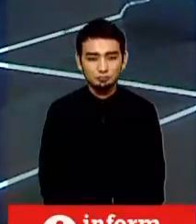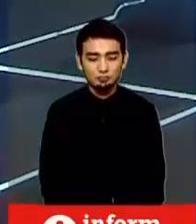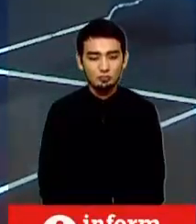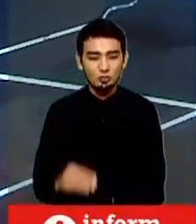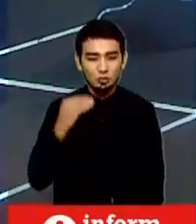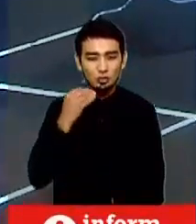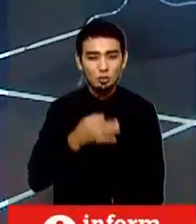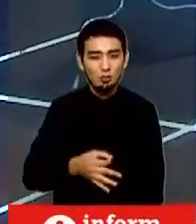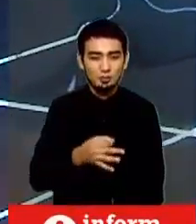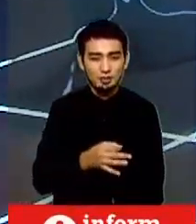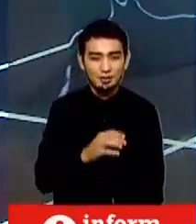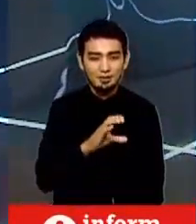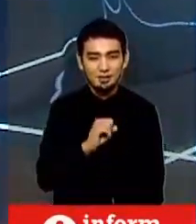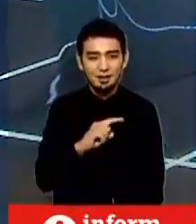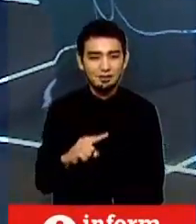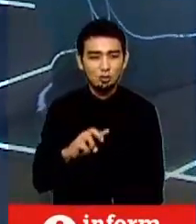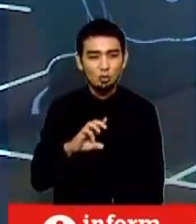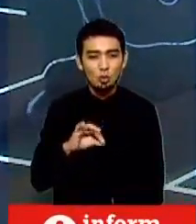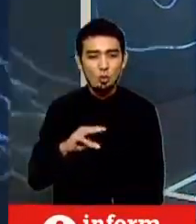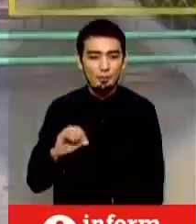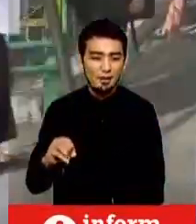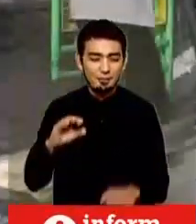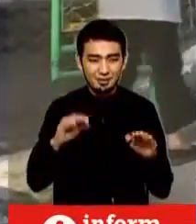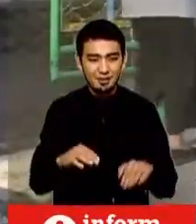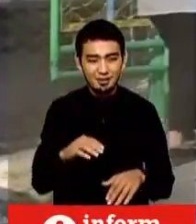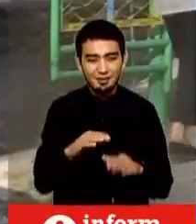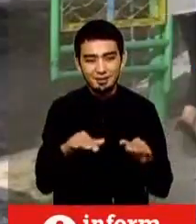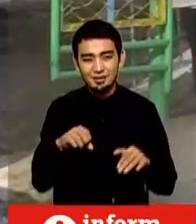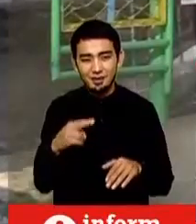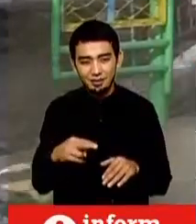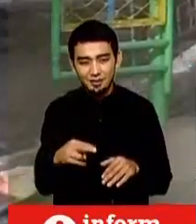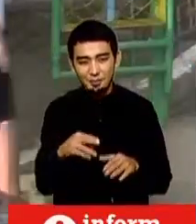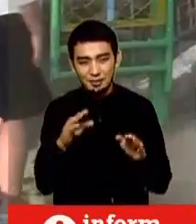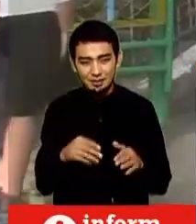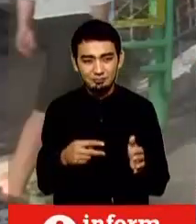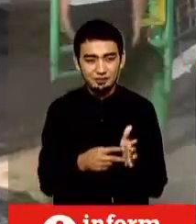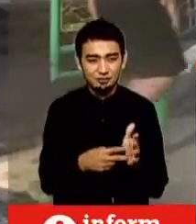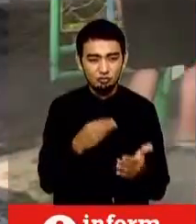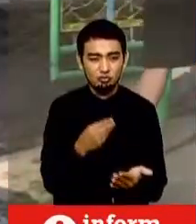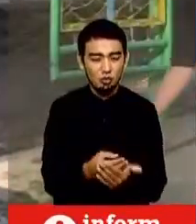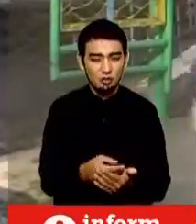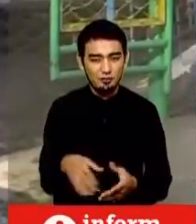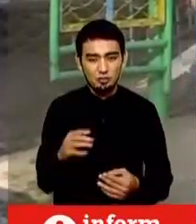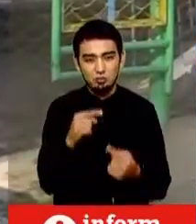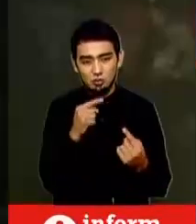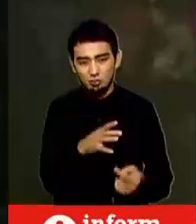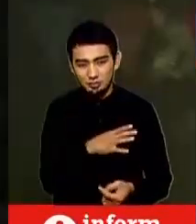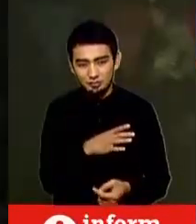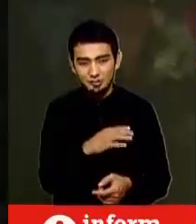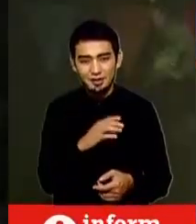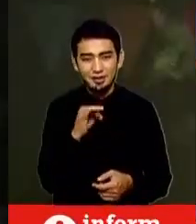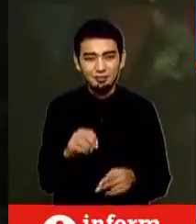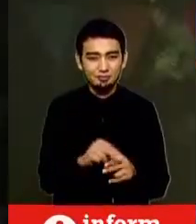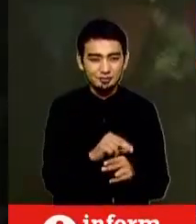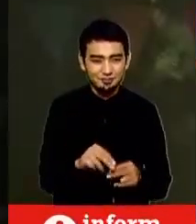Ал Түркістан облысының Састөбе кентінде ата-аналар мемлекеттік балабақша ақысының қымбаттағанына қарсылық білдірді. Көпшілік тәрбие беру